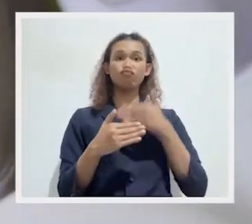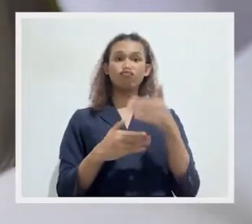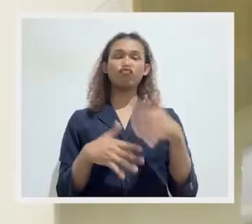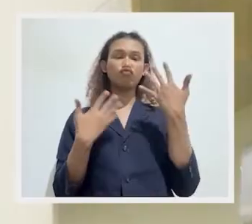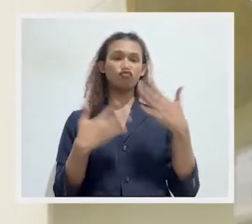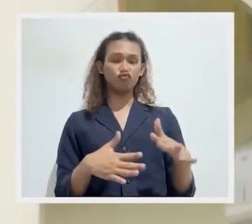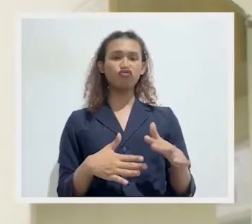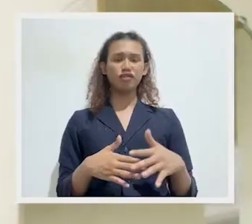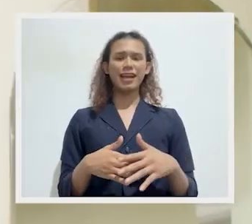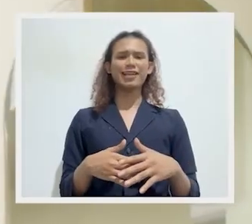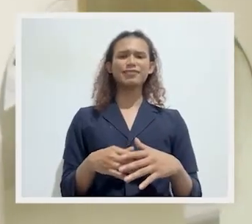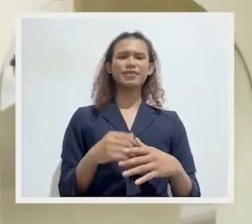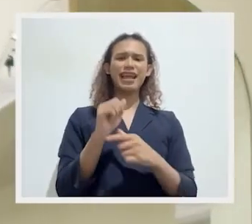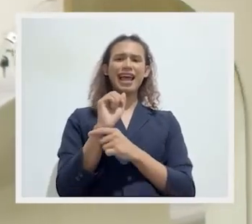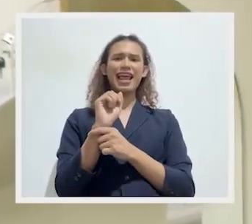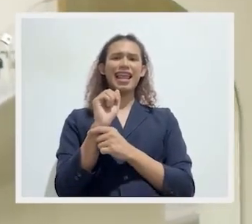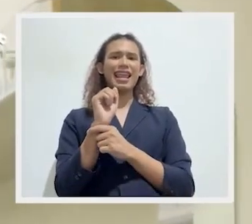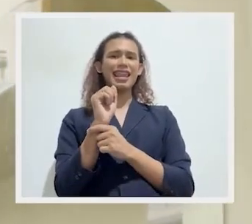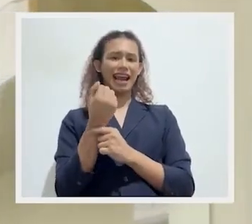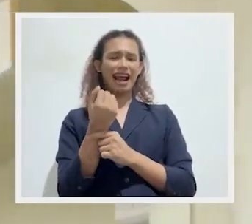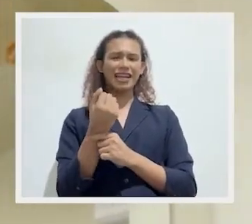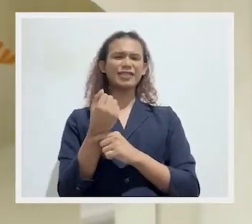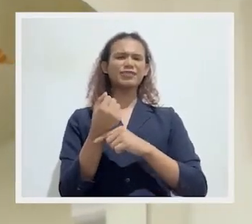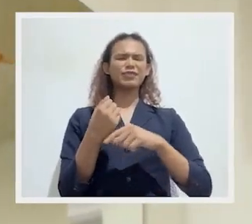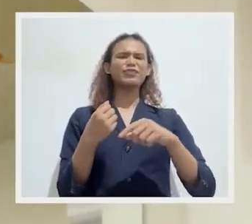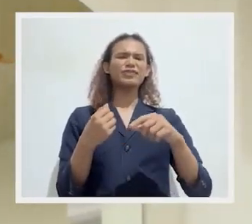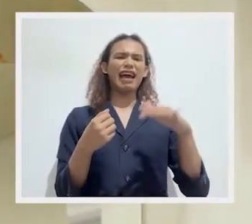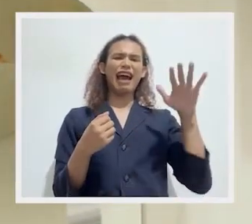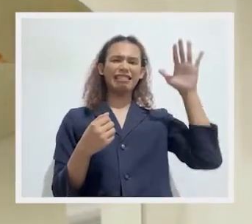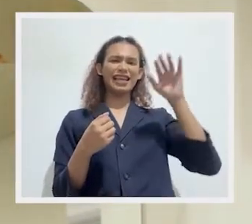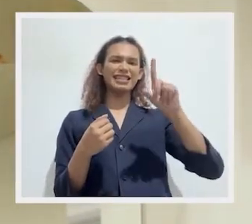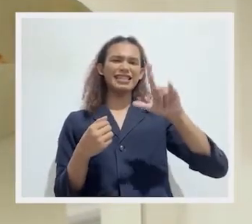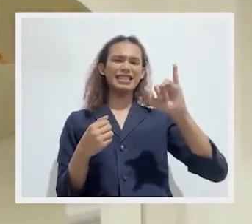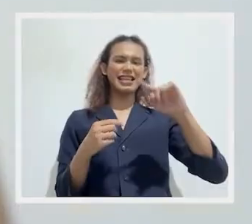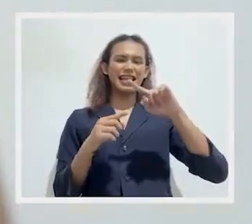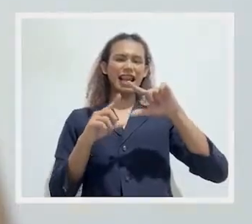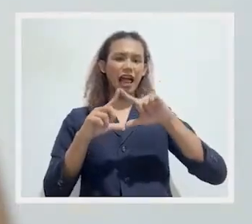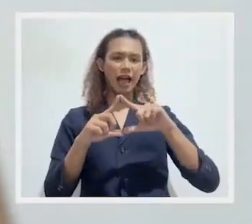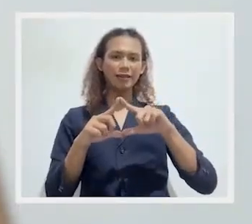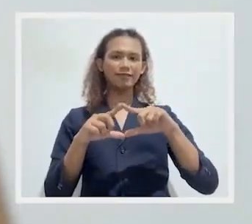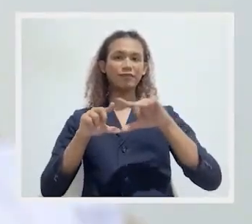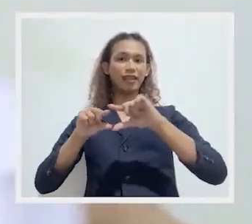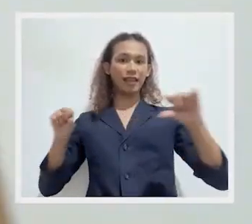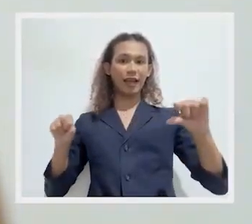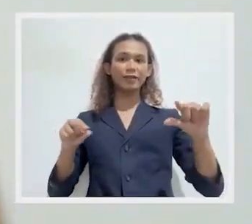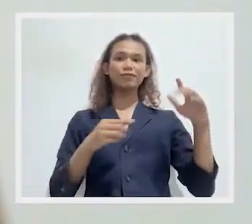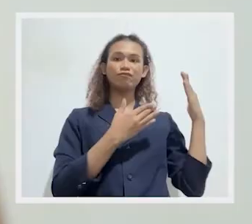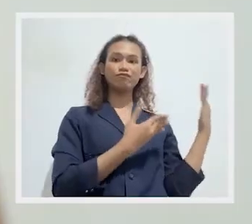Setelah itu, mengukur lingkar lengan atas atau lila menggunakan Medline atau meteran